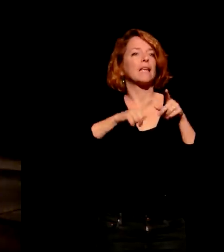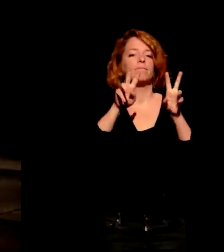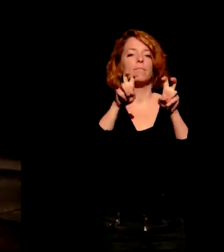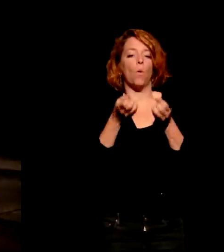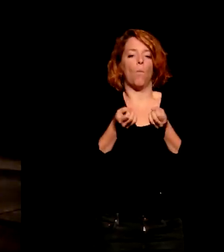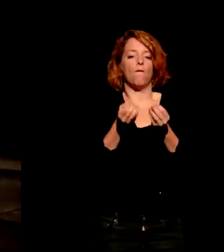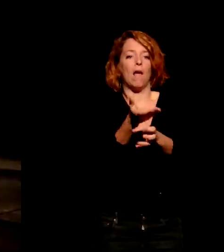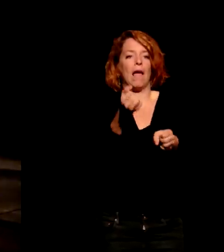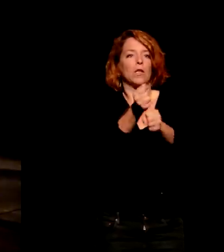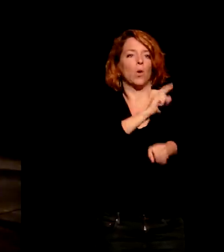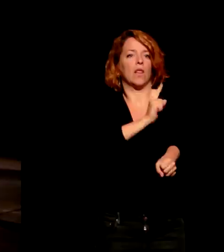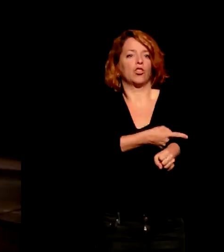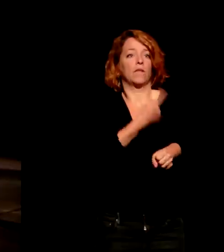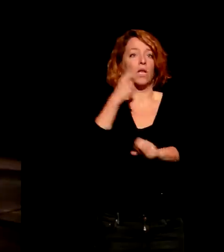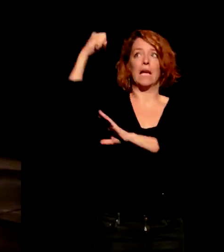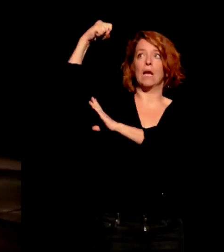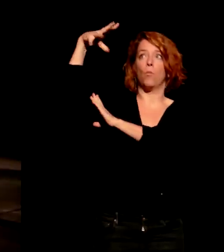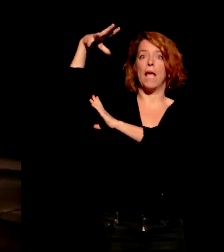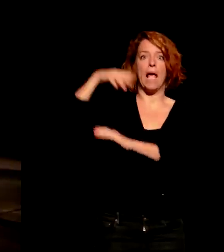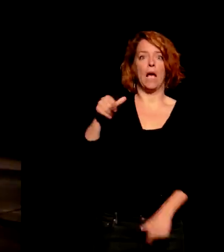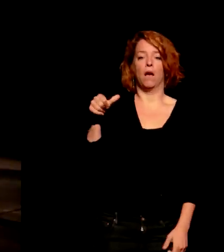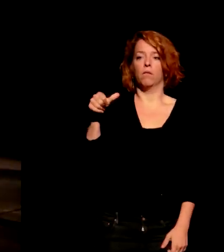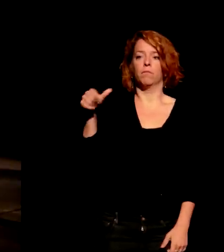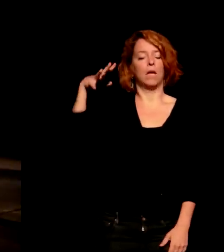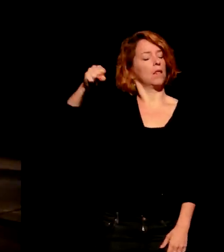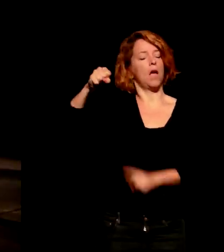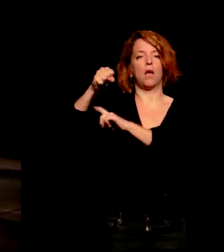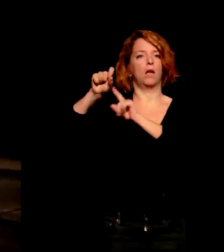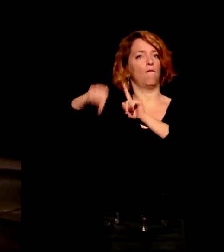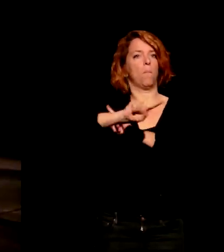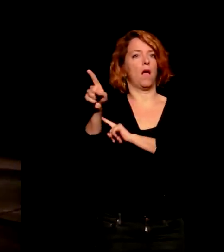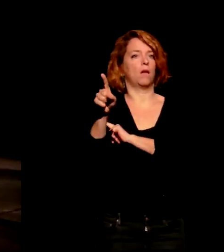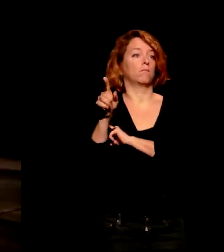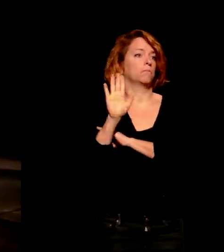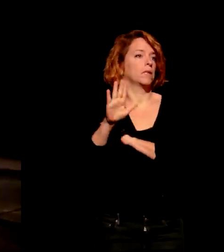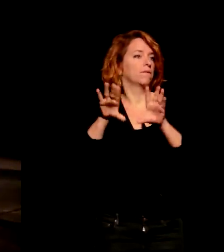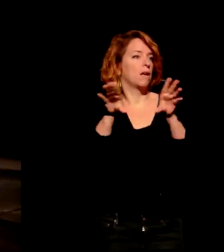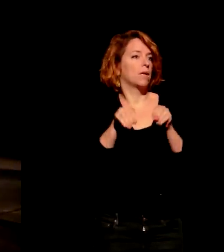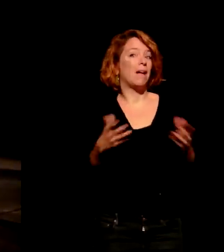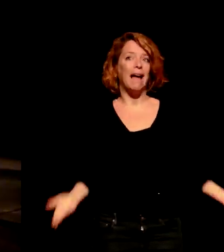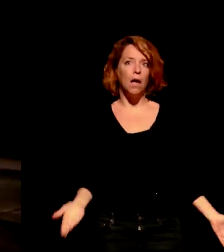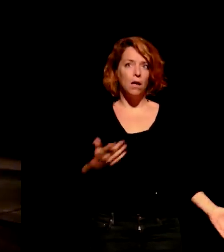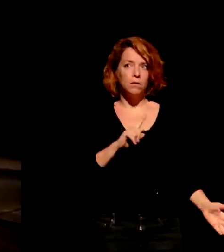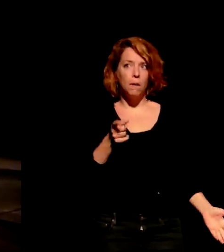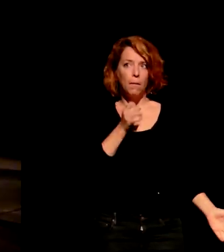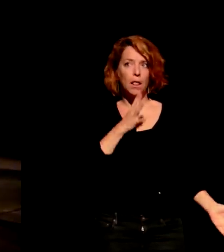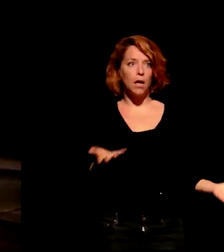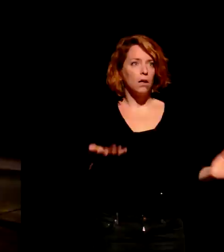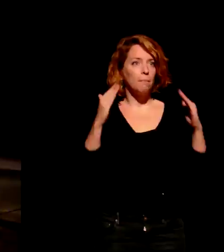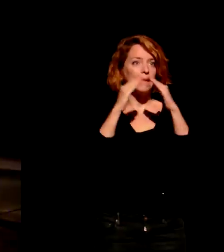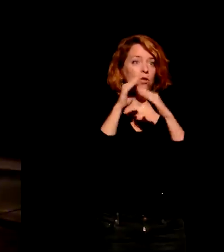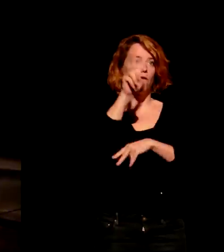lumière. Dans ma famille, ils veulent respecter strictement cette règle et donc ne pas allumer la lumière. En même temps, c'est pas pratique à la maison de pas pouvoir allumer la